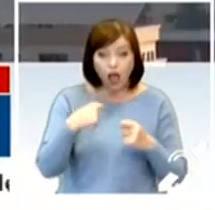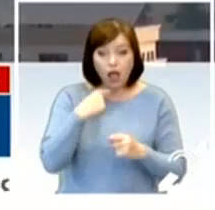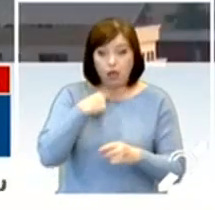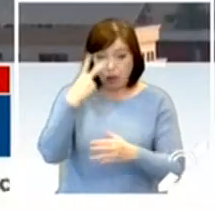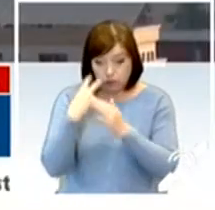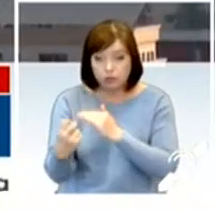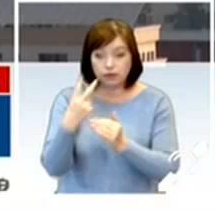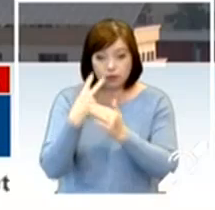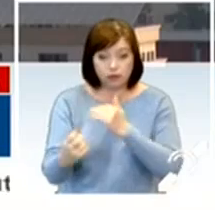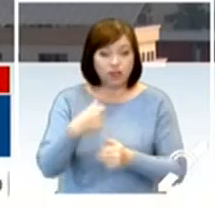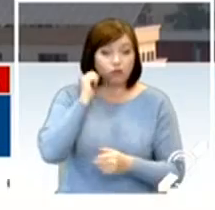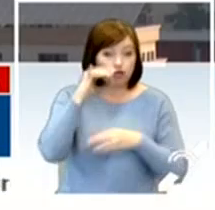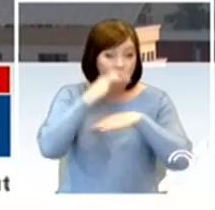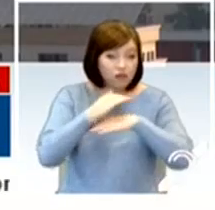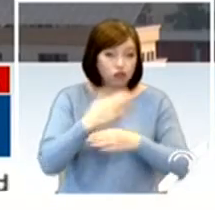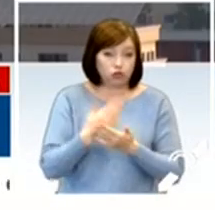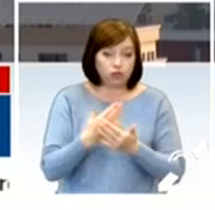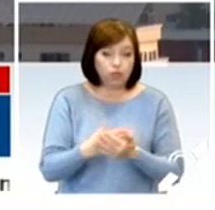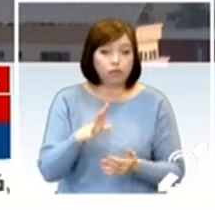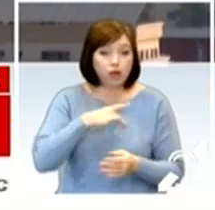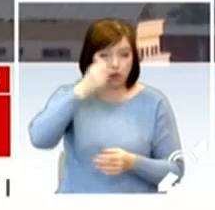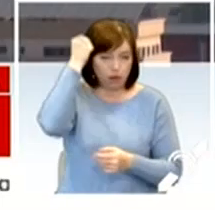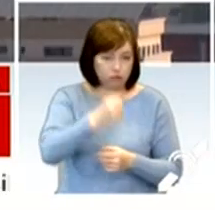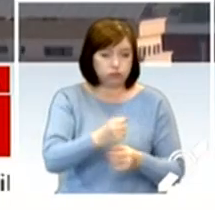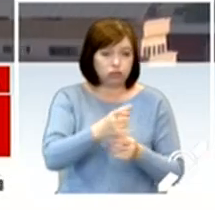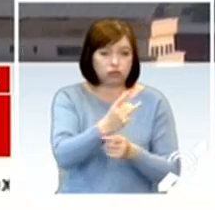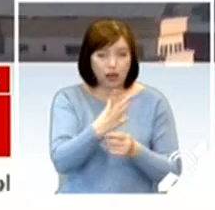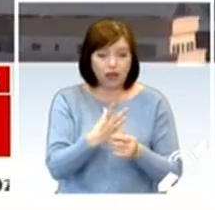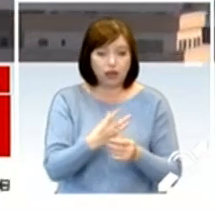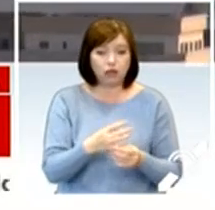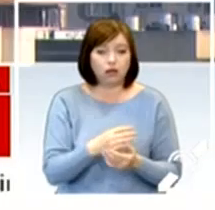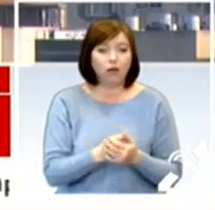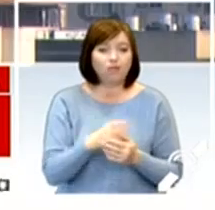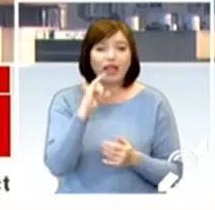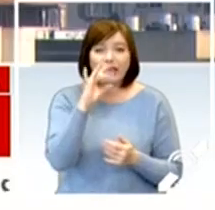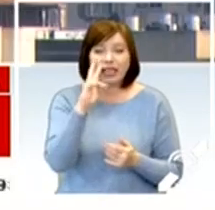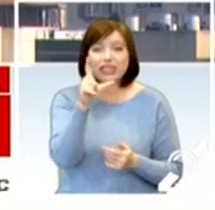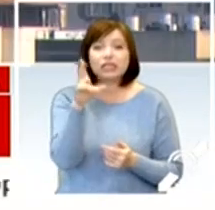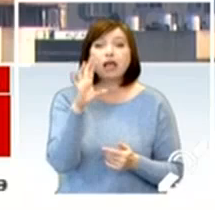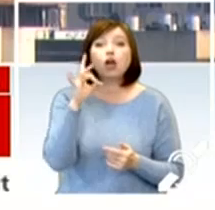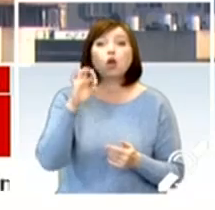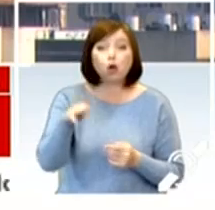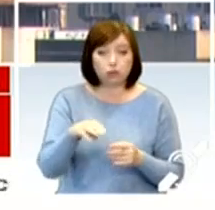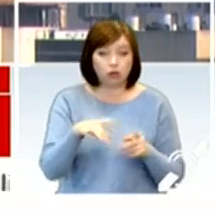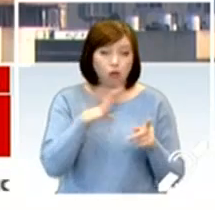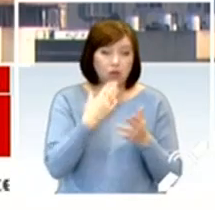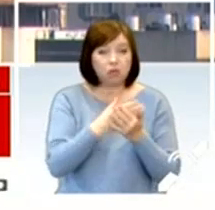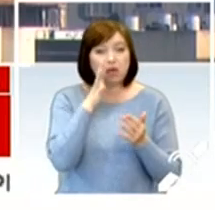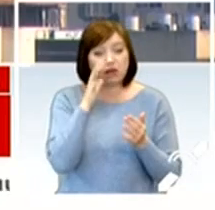rachete. Aseară, de exemplu, au căzut niște rachete în Sderot. Noi am filmat în Sderot până undeva pe la